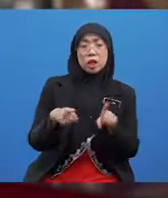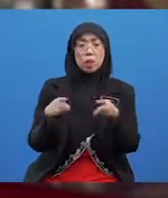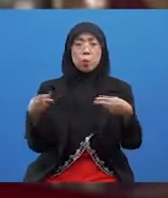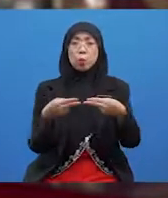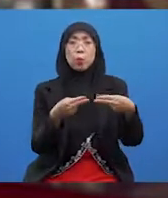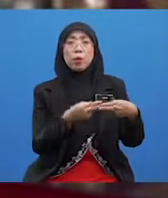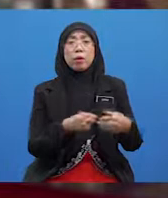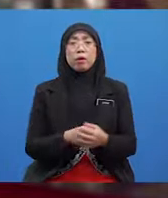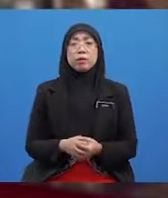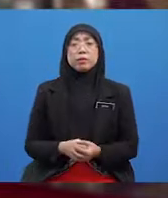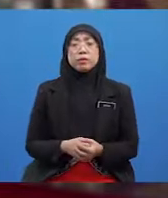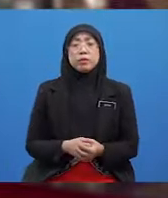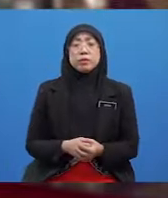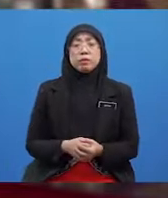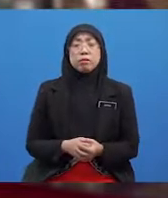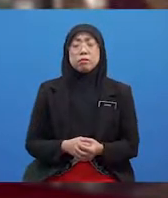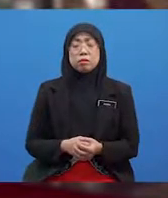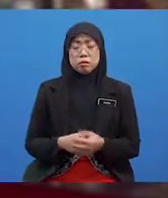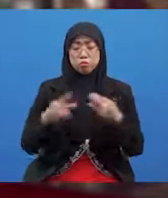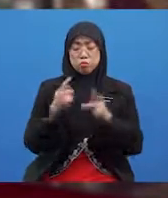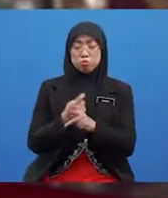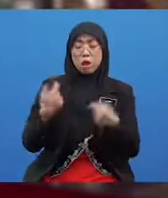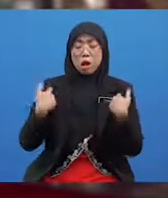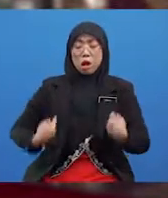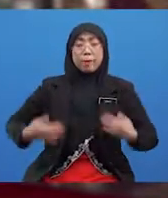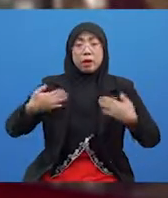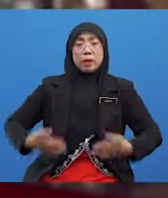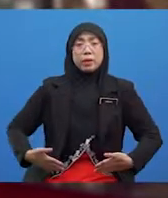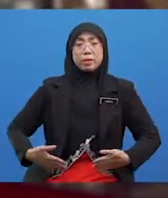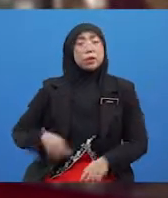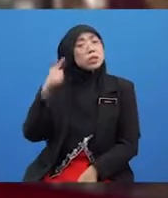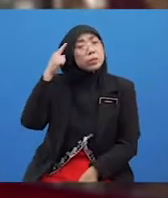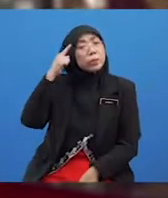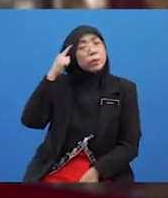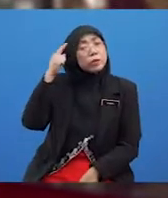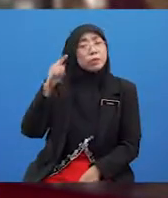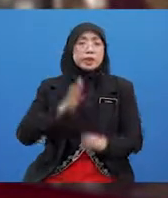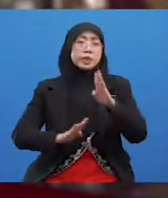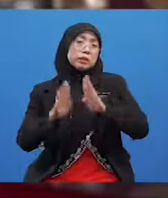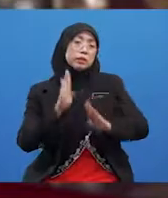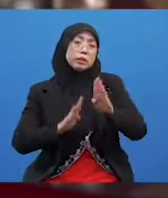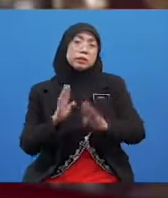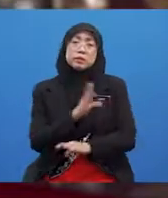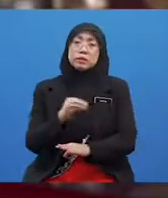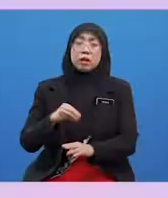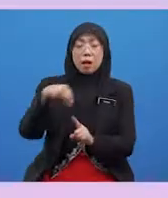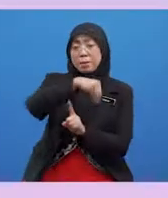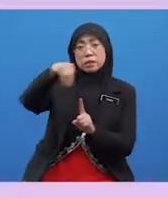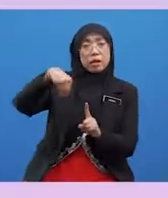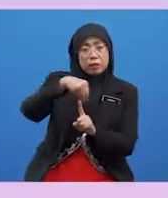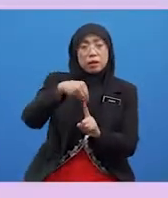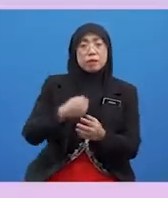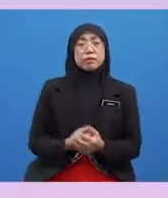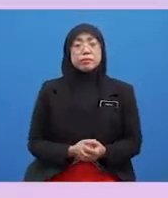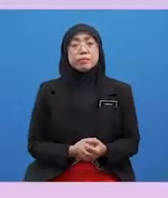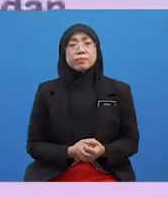dengan keperluan tugas, biological dan keadaan persekitaran.